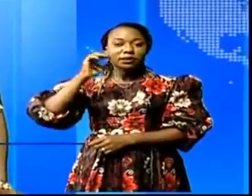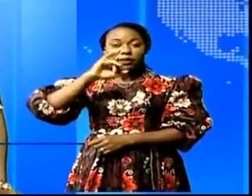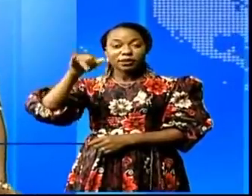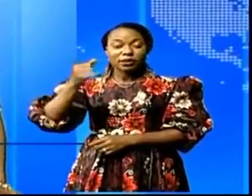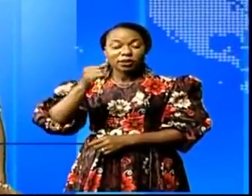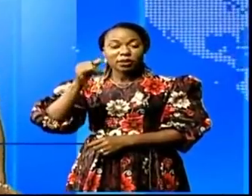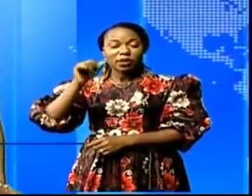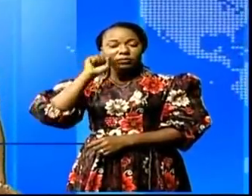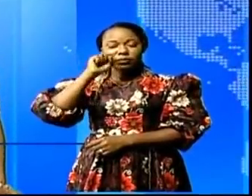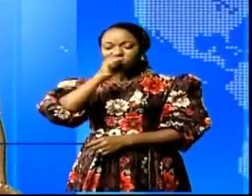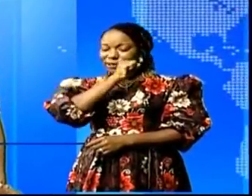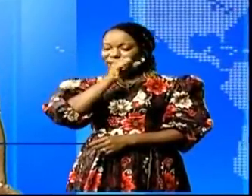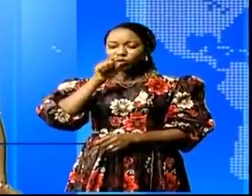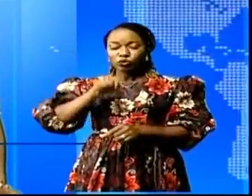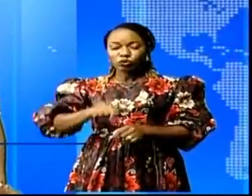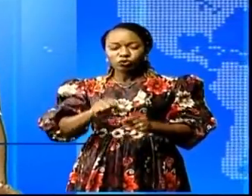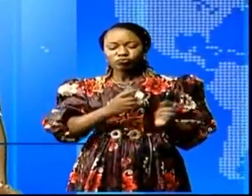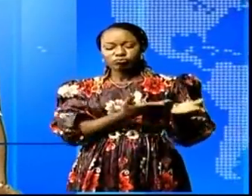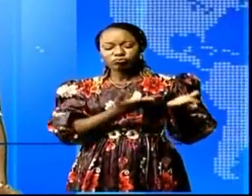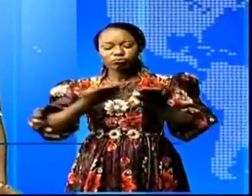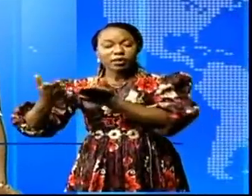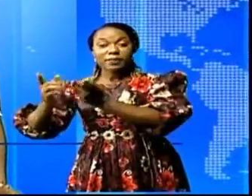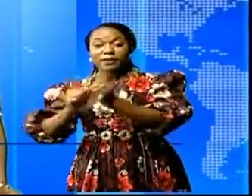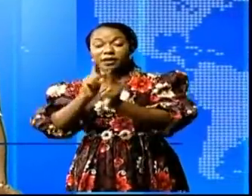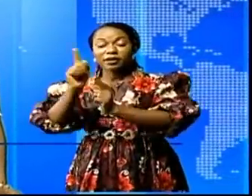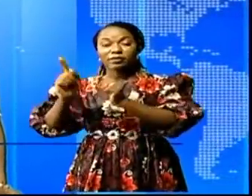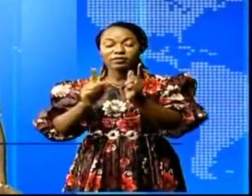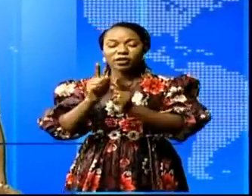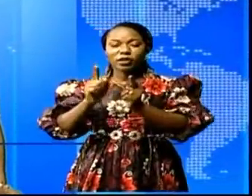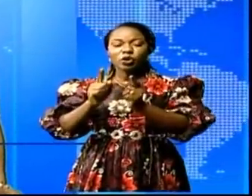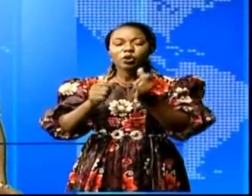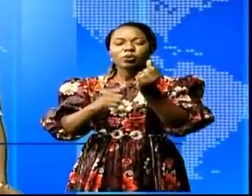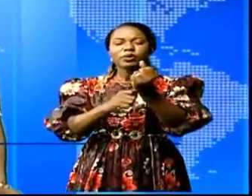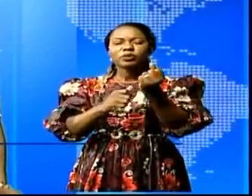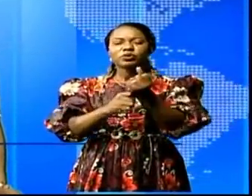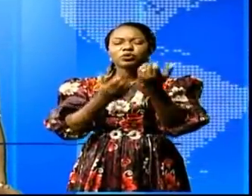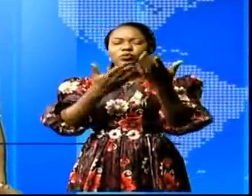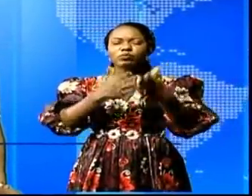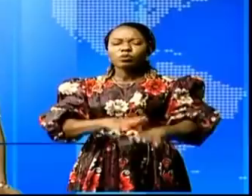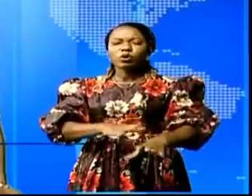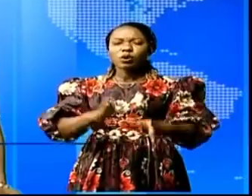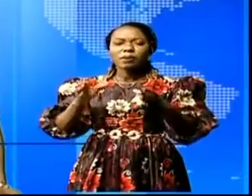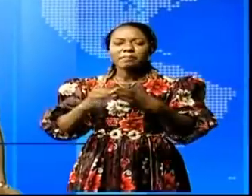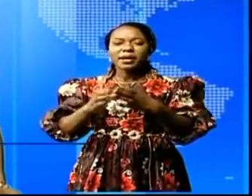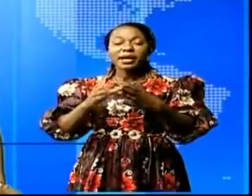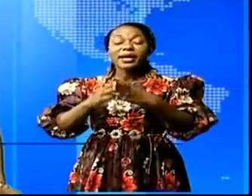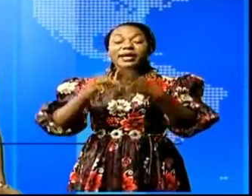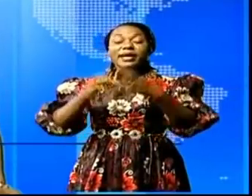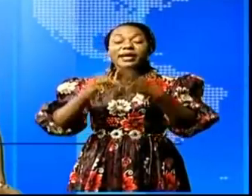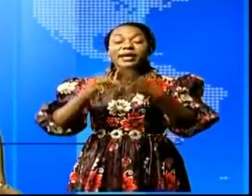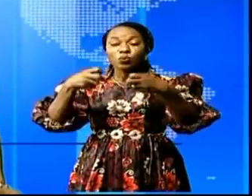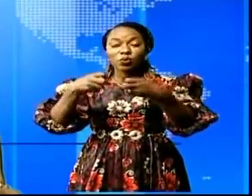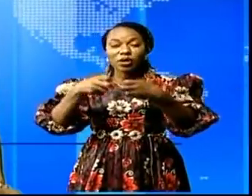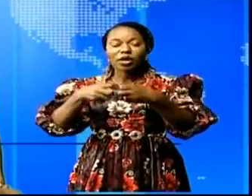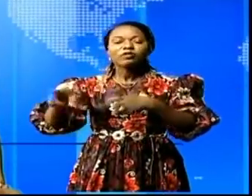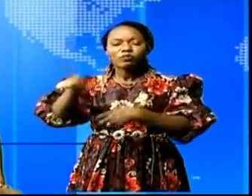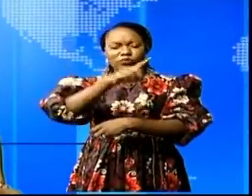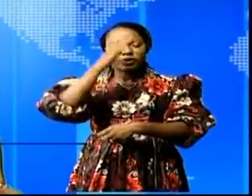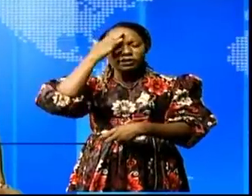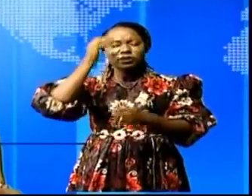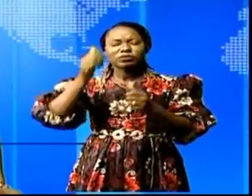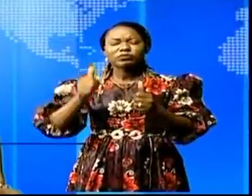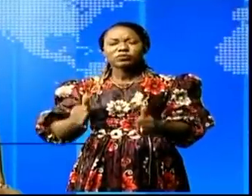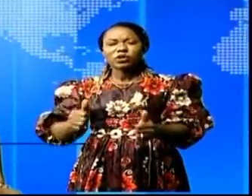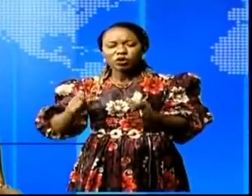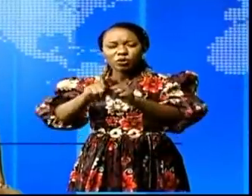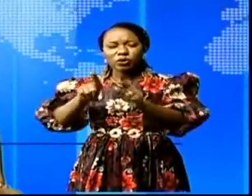sa gerbe de fleurs sur le cercueil des victimes de Matadikibala, mort par électrocution due à un sectionnement d'un câble de la ligne